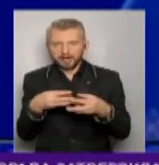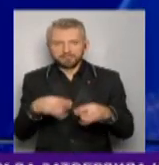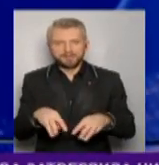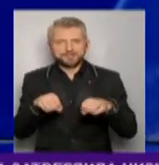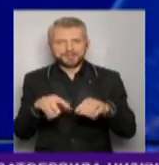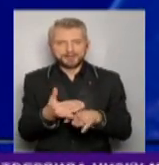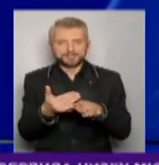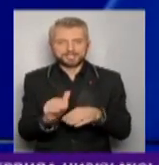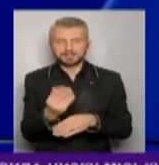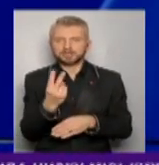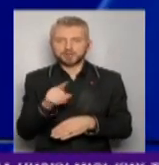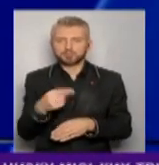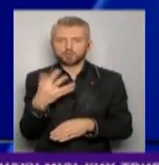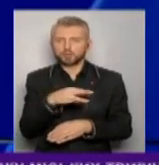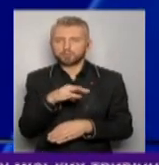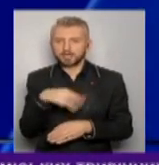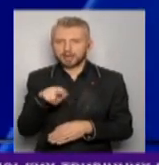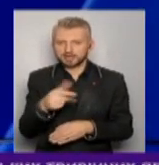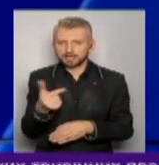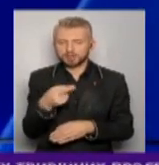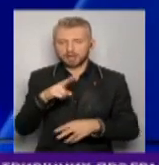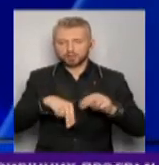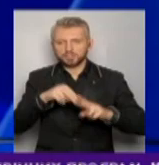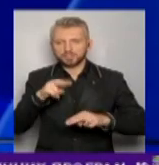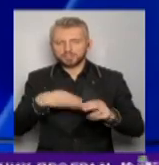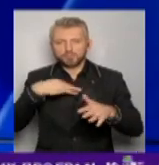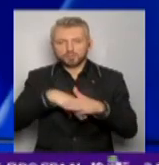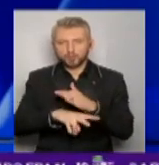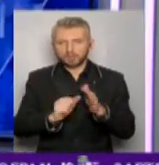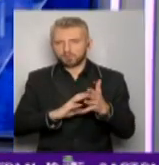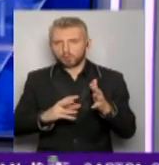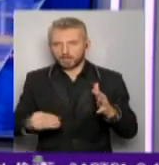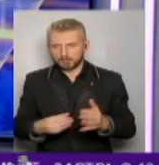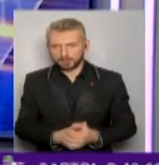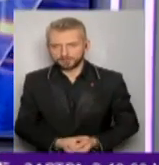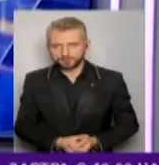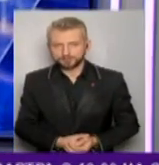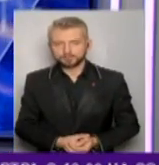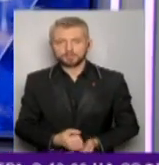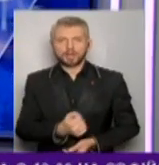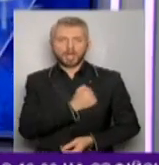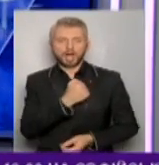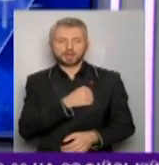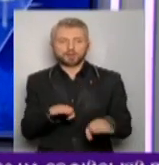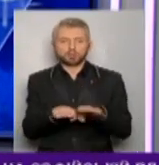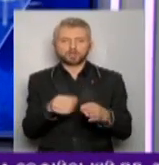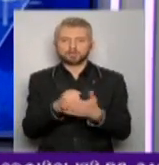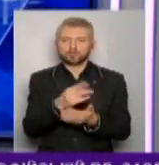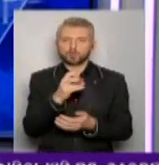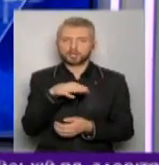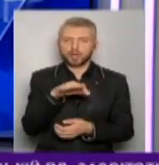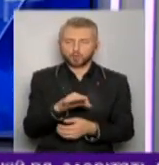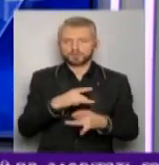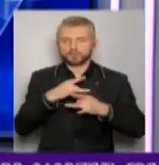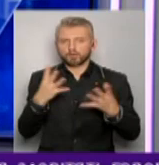виділити 2,5 мільярди гривень для будівництва метро на Виноградар. Армія подібна до НАТО і святкування